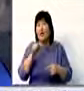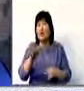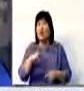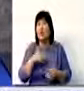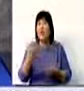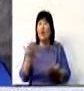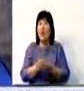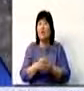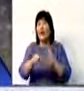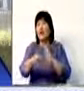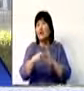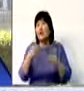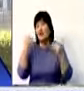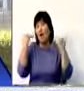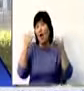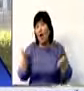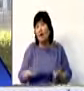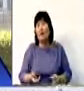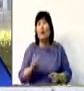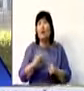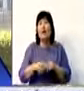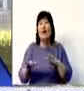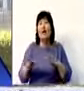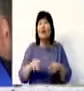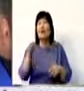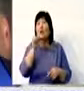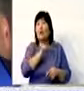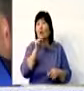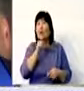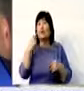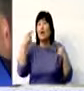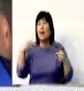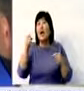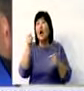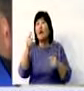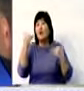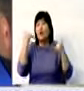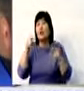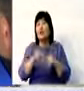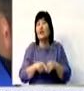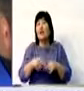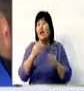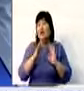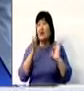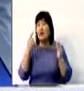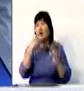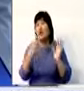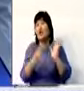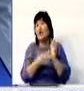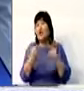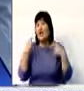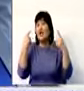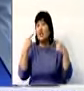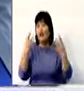обнаружена за резаная корова по материалам следствия барон тачи украли с пастбищ 11 коров и из личных подворий девять голов мелкой